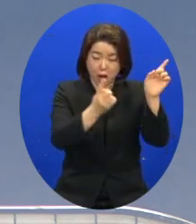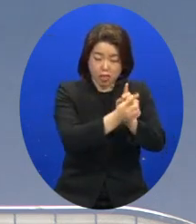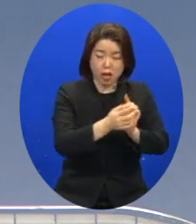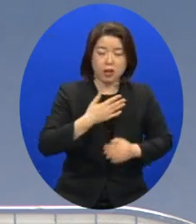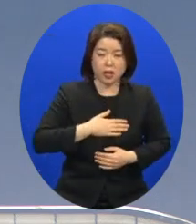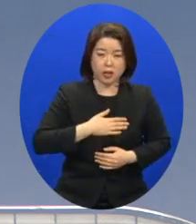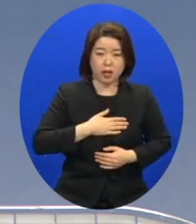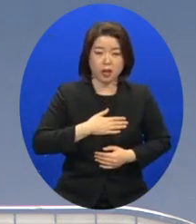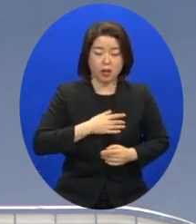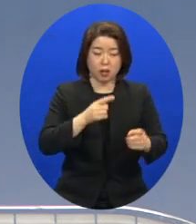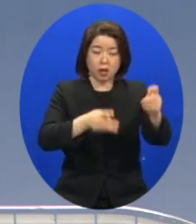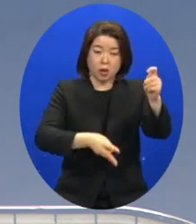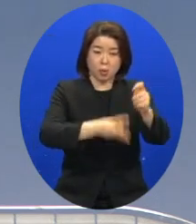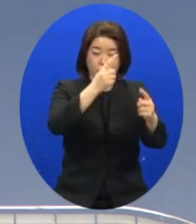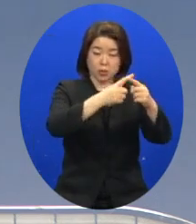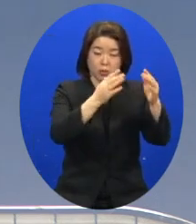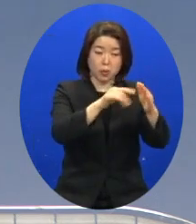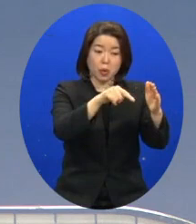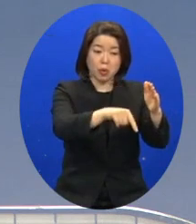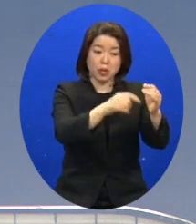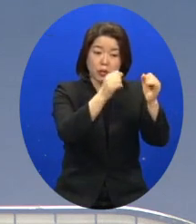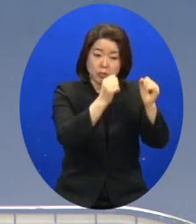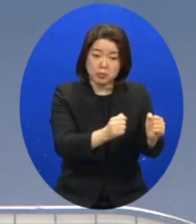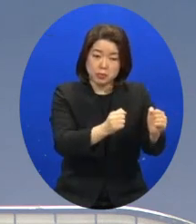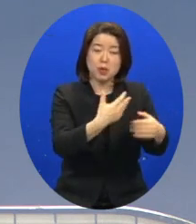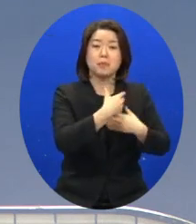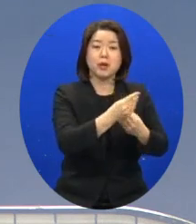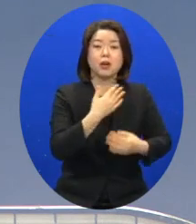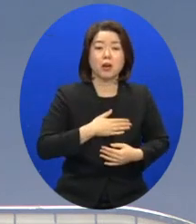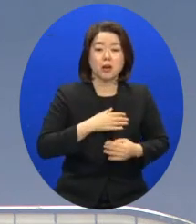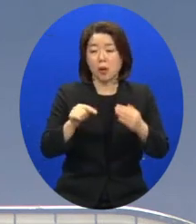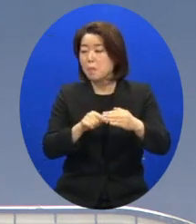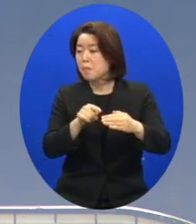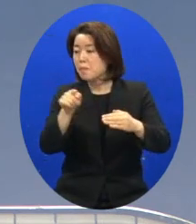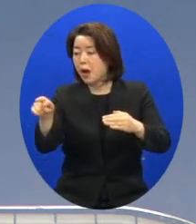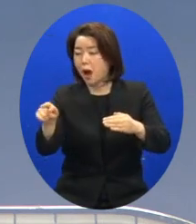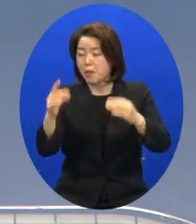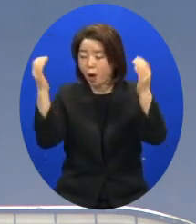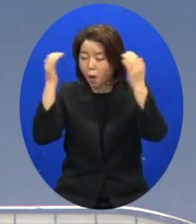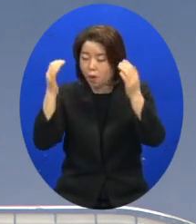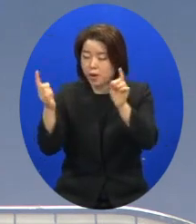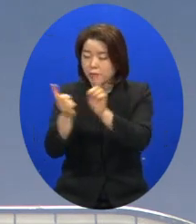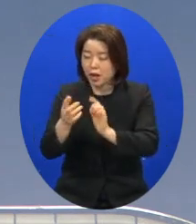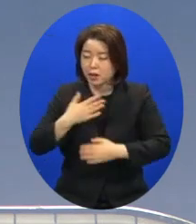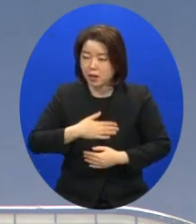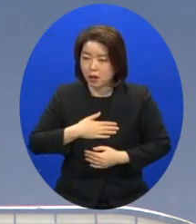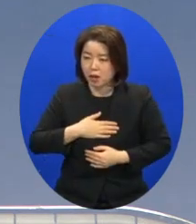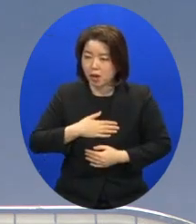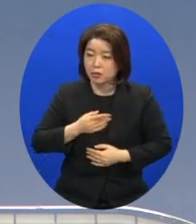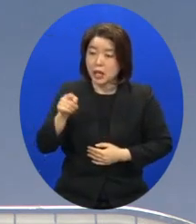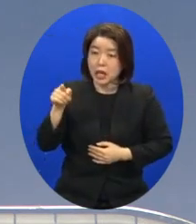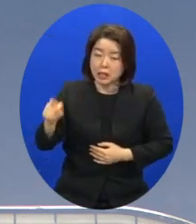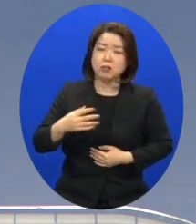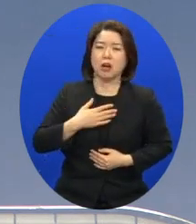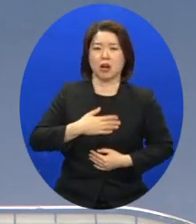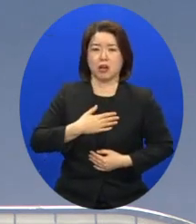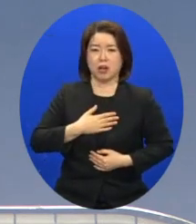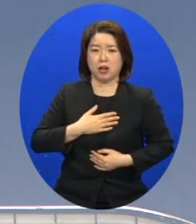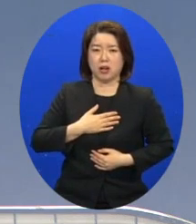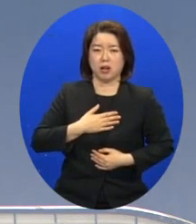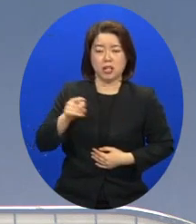편안해요 나간 앤 곤 안 당해요 그런 줄 뻔히 알면서도 사도 바울은 나갔어요